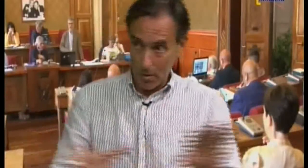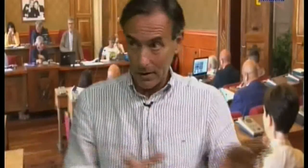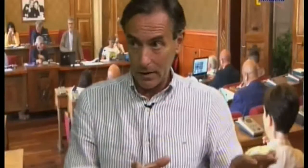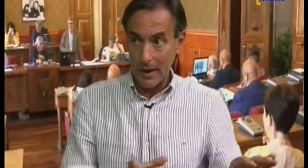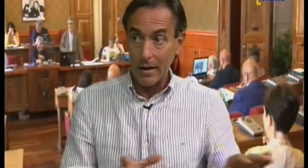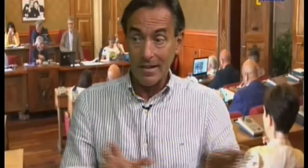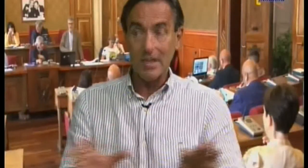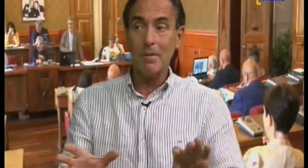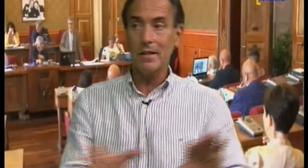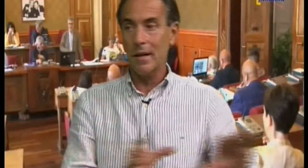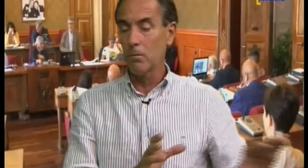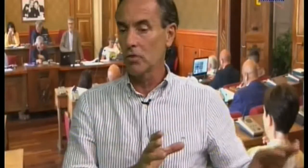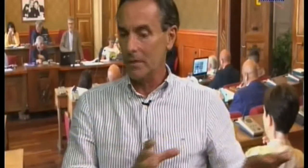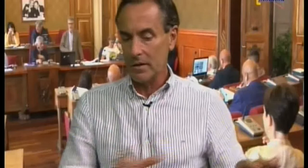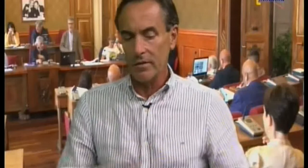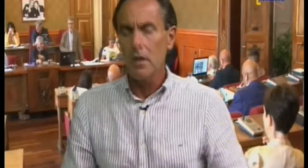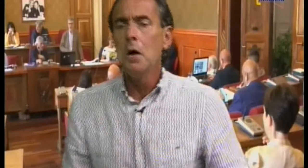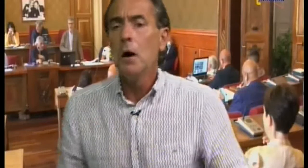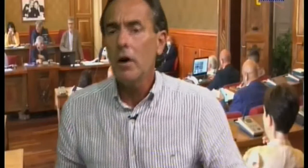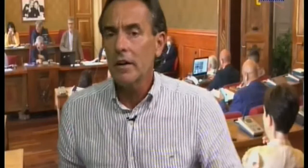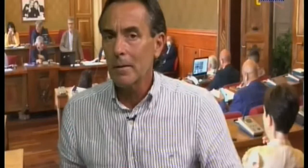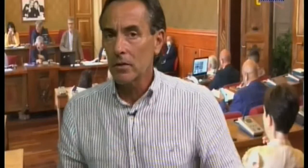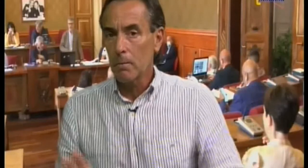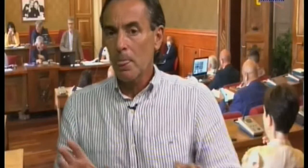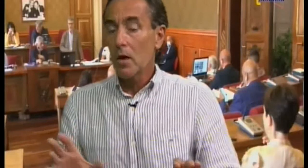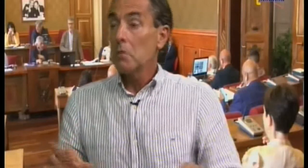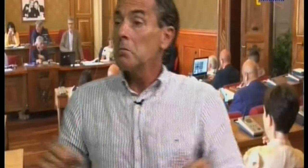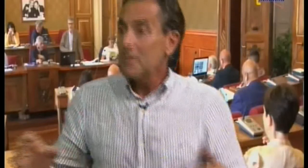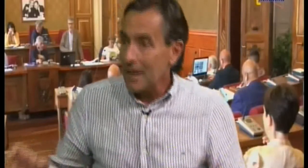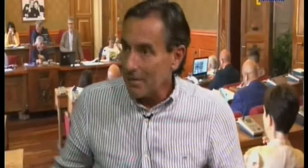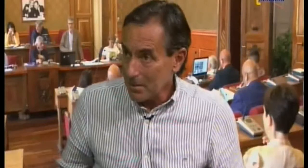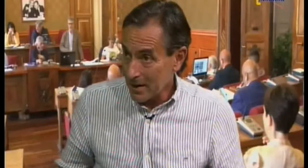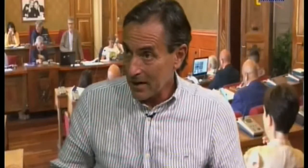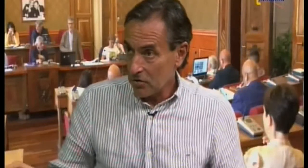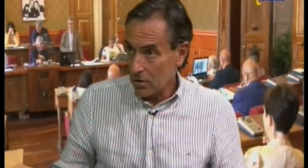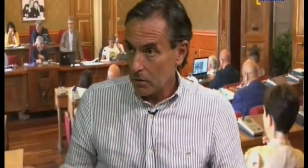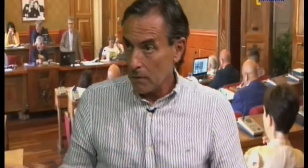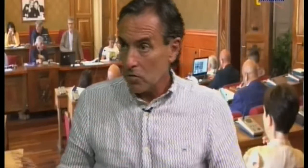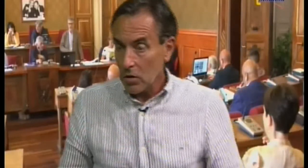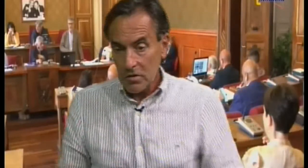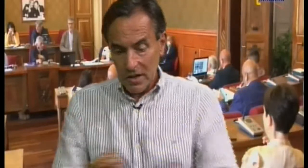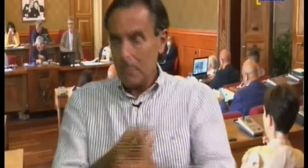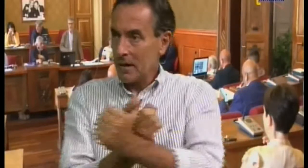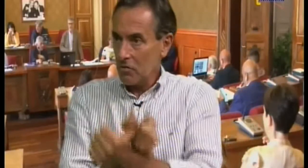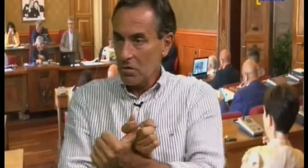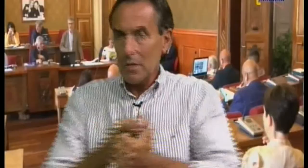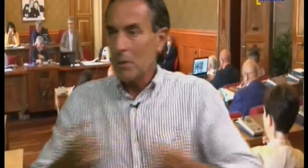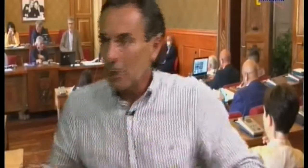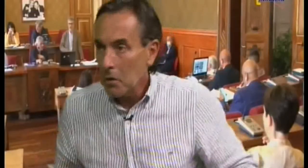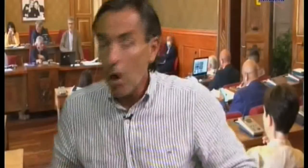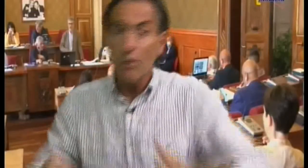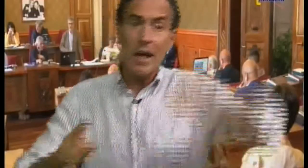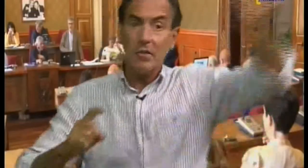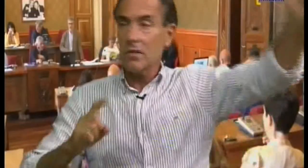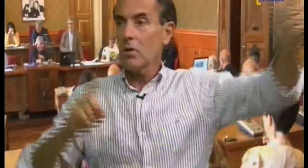siamo esattamente al punto di partenza. Ora ripeto, si parlava di parcheggi, no, dico, c'era il parcheggio di Ibla,